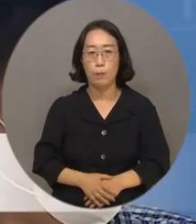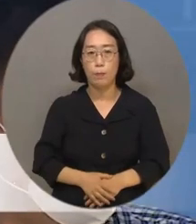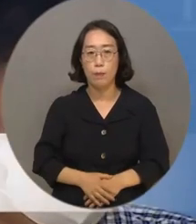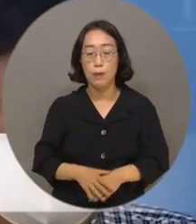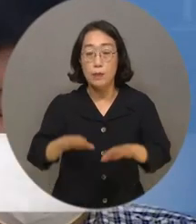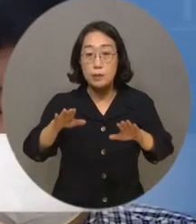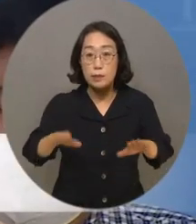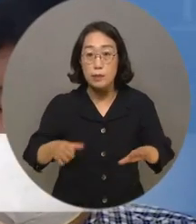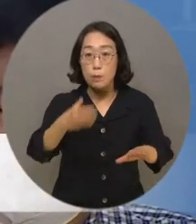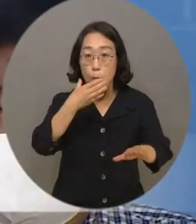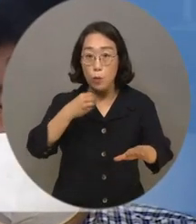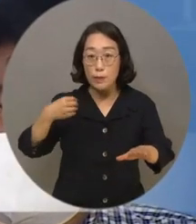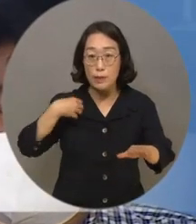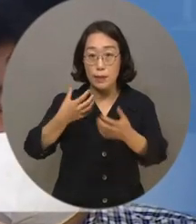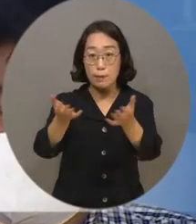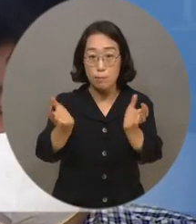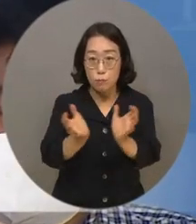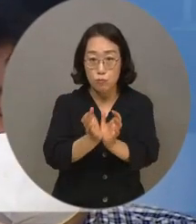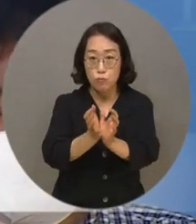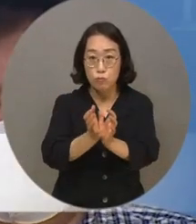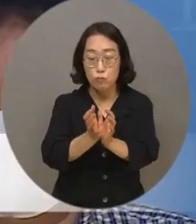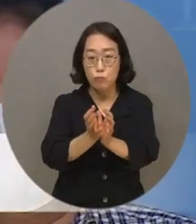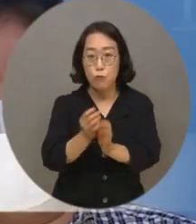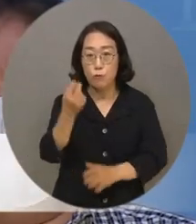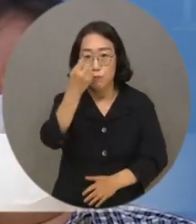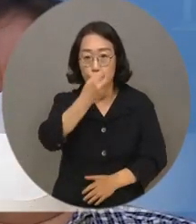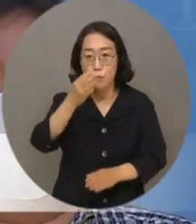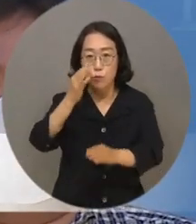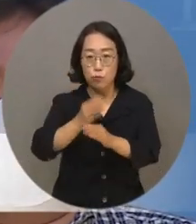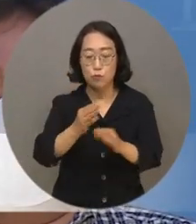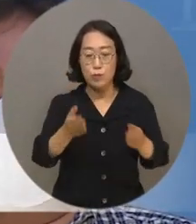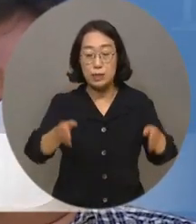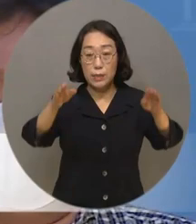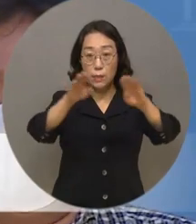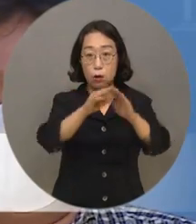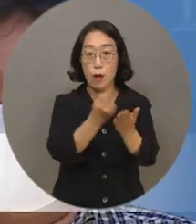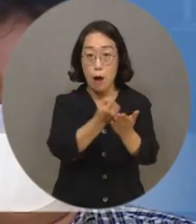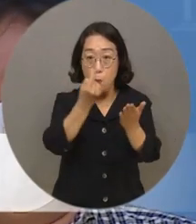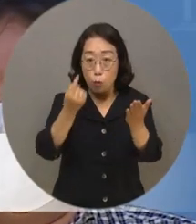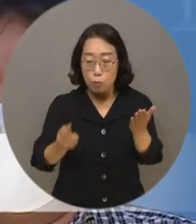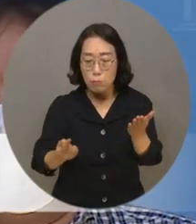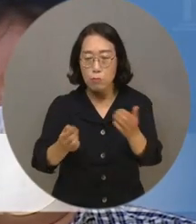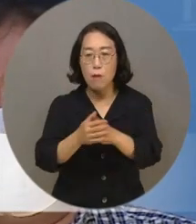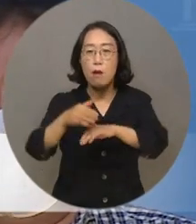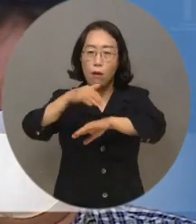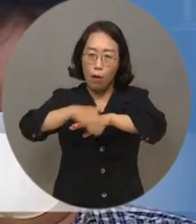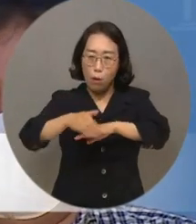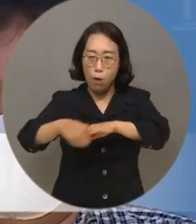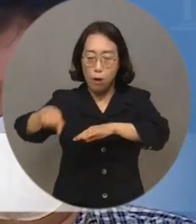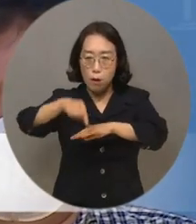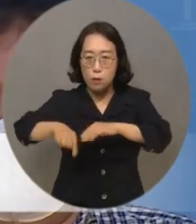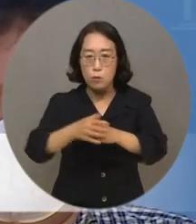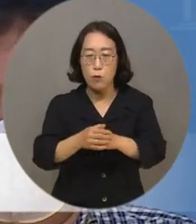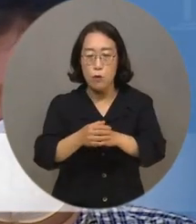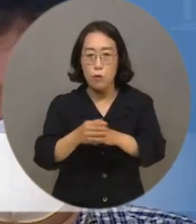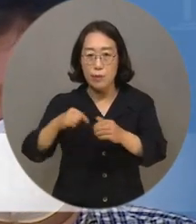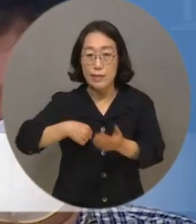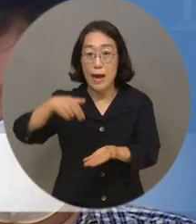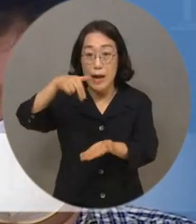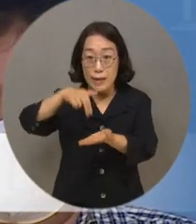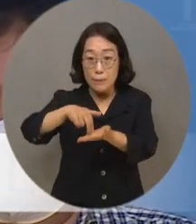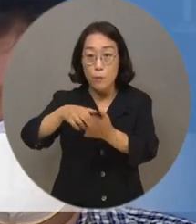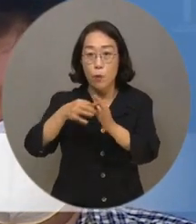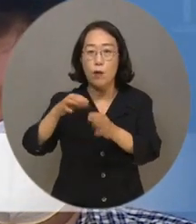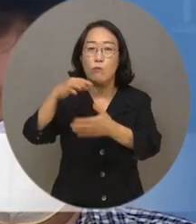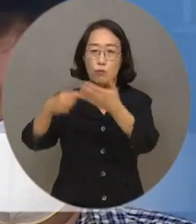현재 보건복지부에서 진행 중인 장애인 탈시설 로드맵 중에서 장애인 자립 프로그램이 연장선에